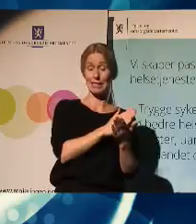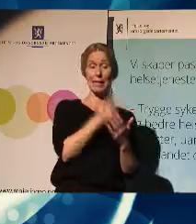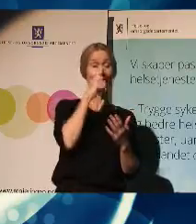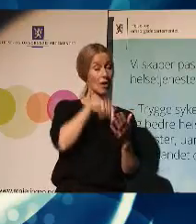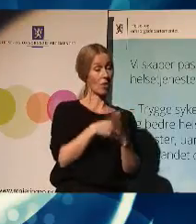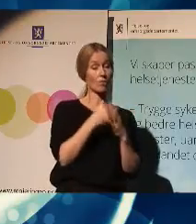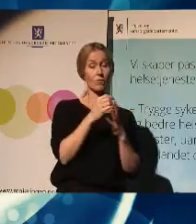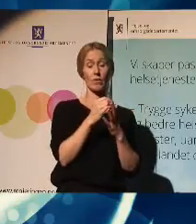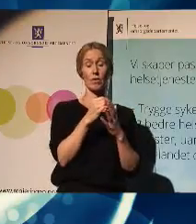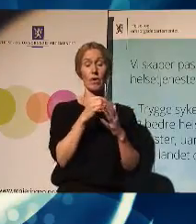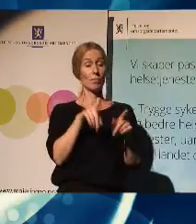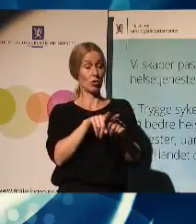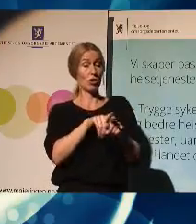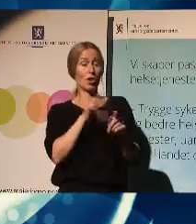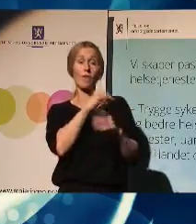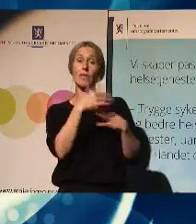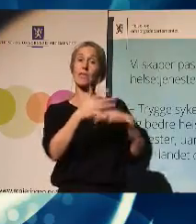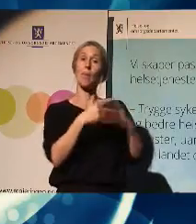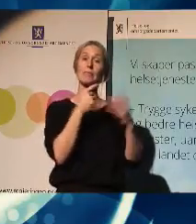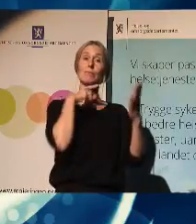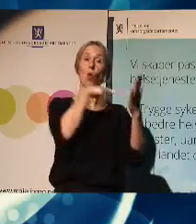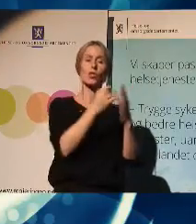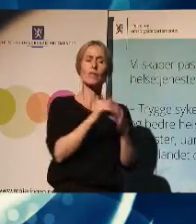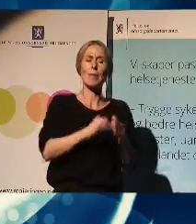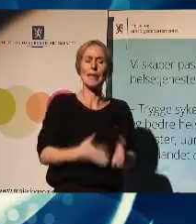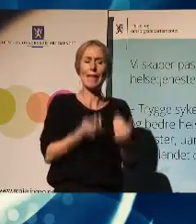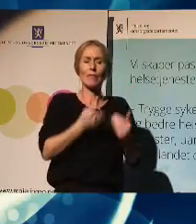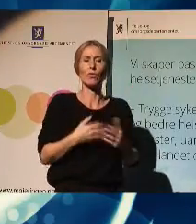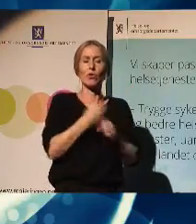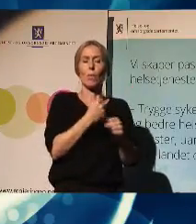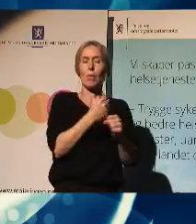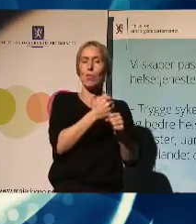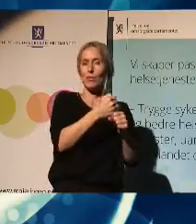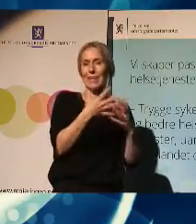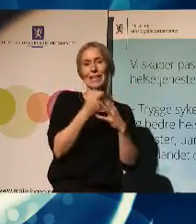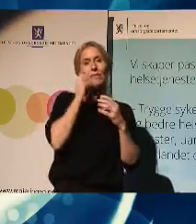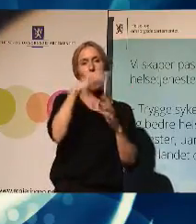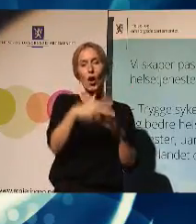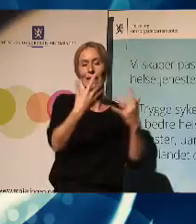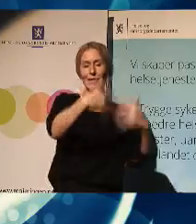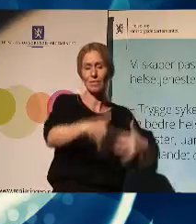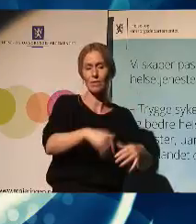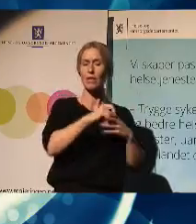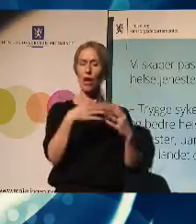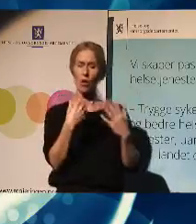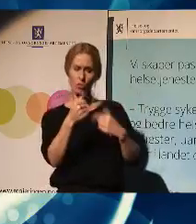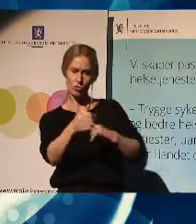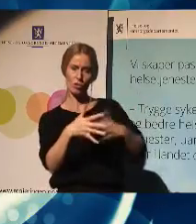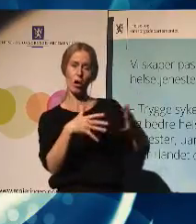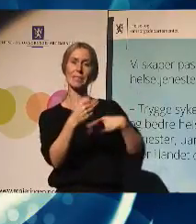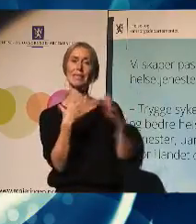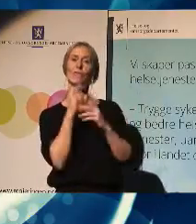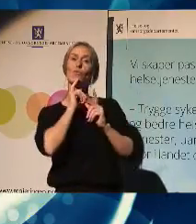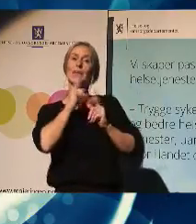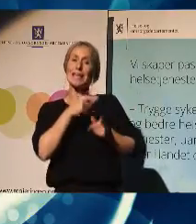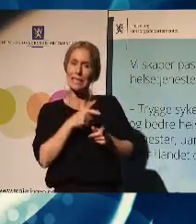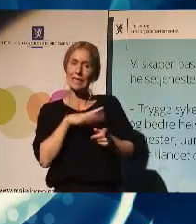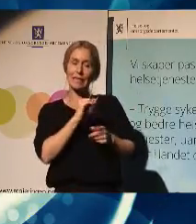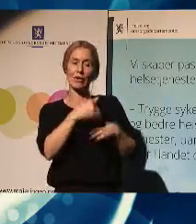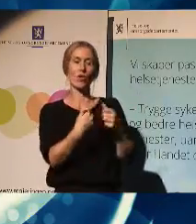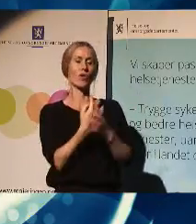at det skapes mål som er lettere å arbeide mot i den daglige driften. Det vil også skapes en forpliktelse som gjør det mulig